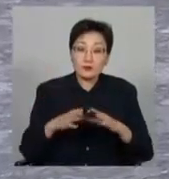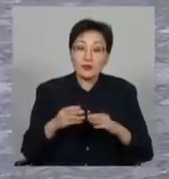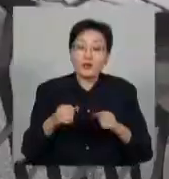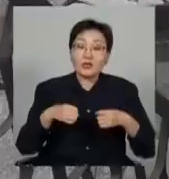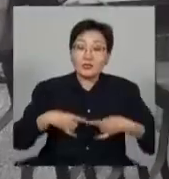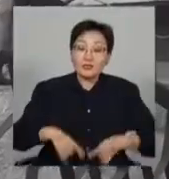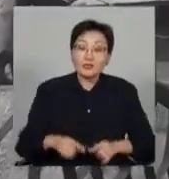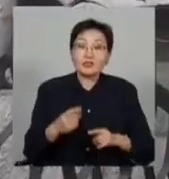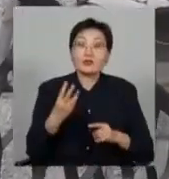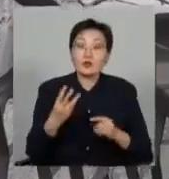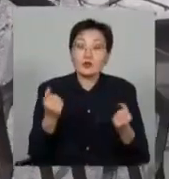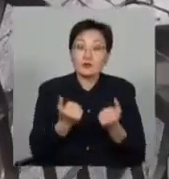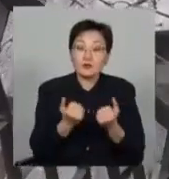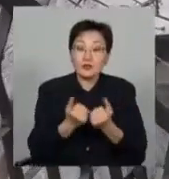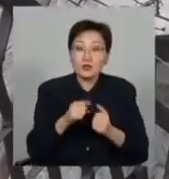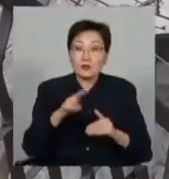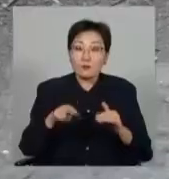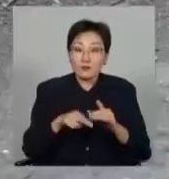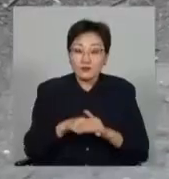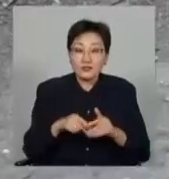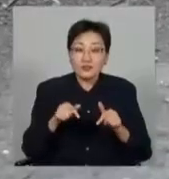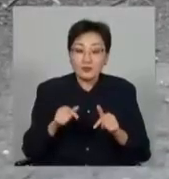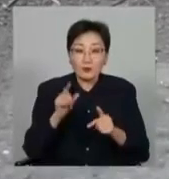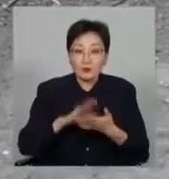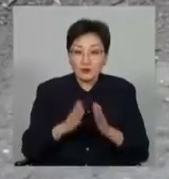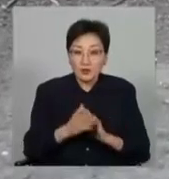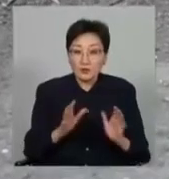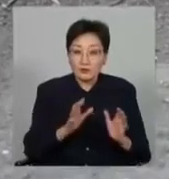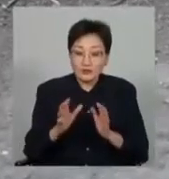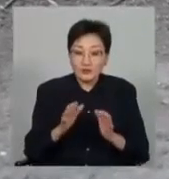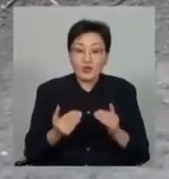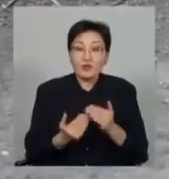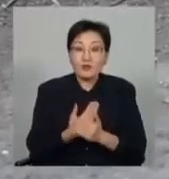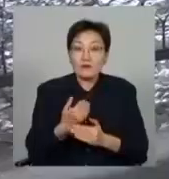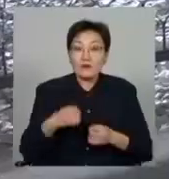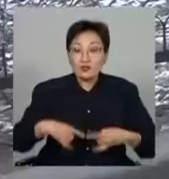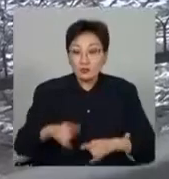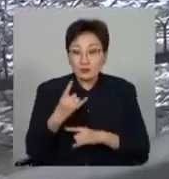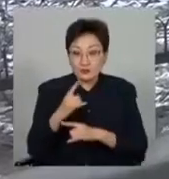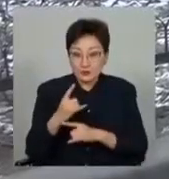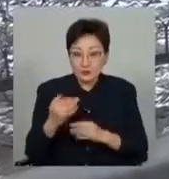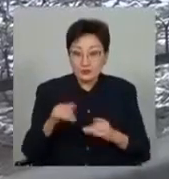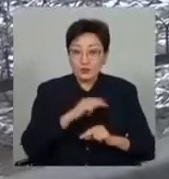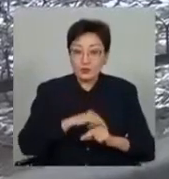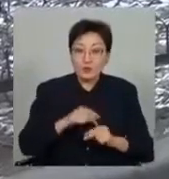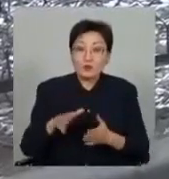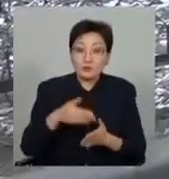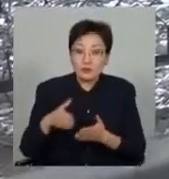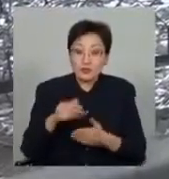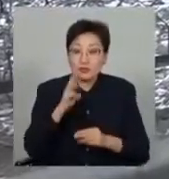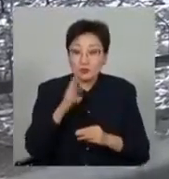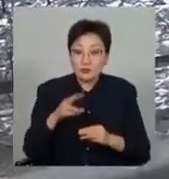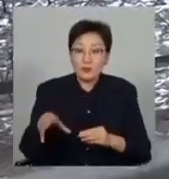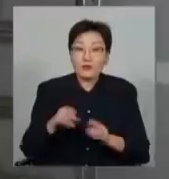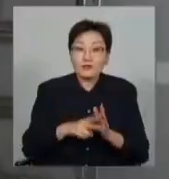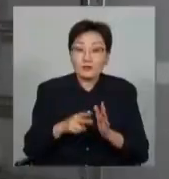тройня, а в подземном этаже нет никаких удобств для ухода за новорожденными. Глава семейства работает дворником, но зарплаты